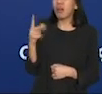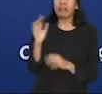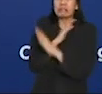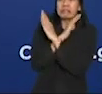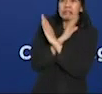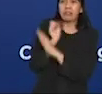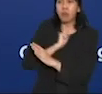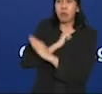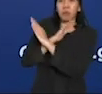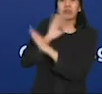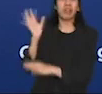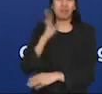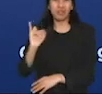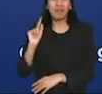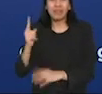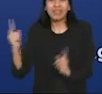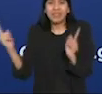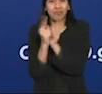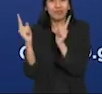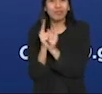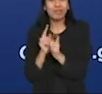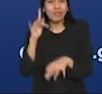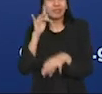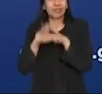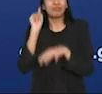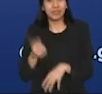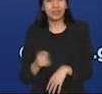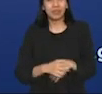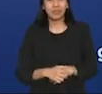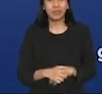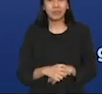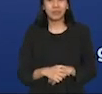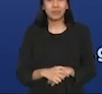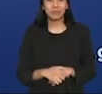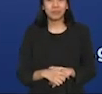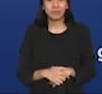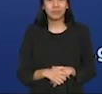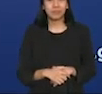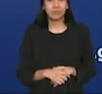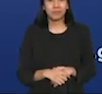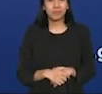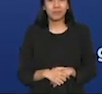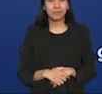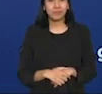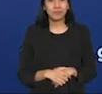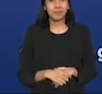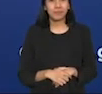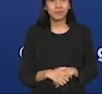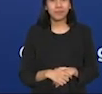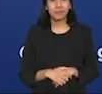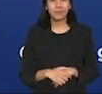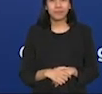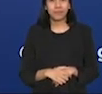dari Kemungkinan tidak tertular dari copied 19 ini seperti yang rek kami katakan di depan